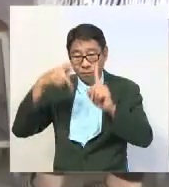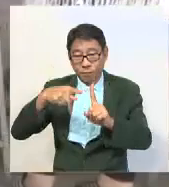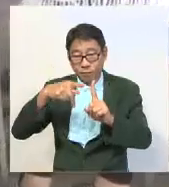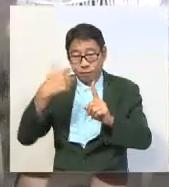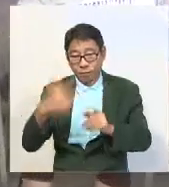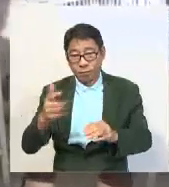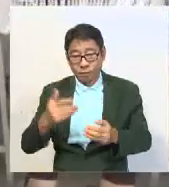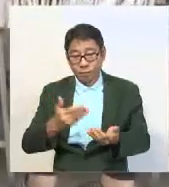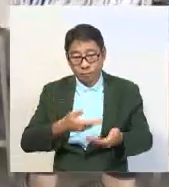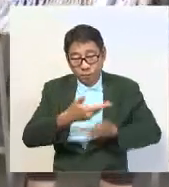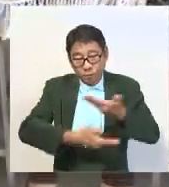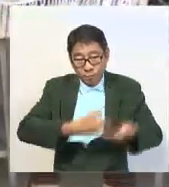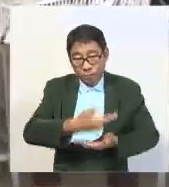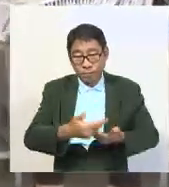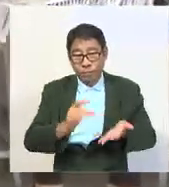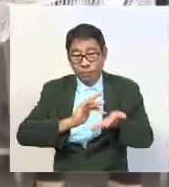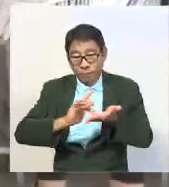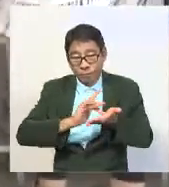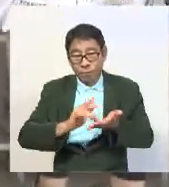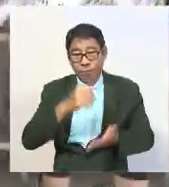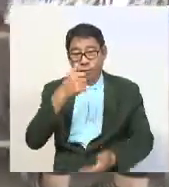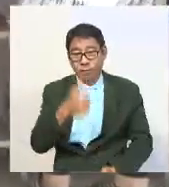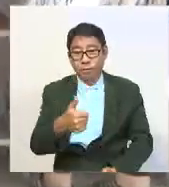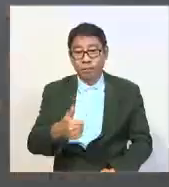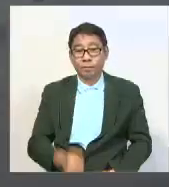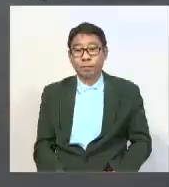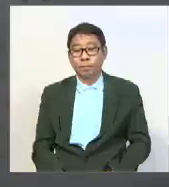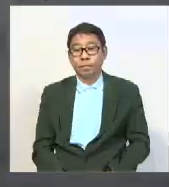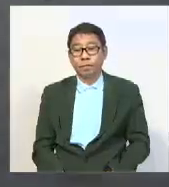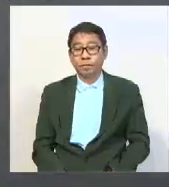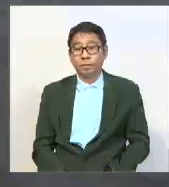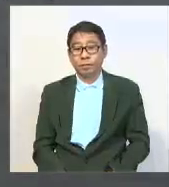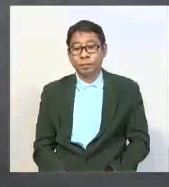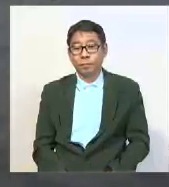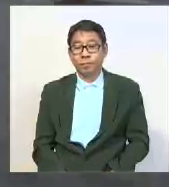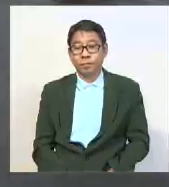ก็สามารถนำไปใช้จ่ายผ่านแอปพลิเคชันนั้นได้เลย